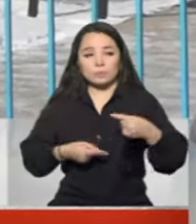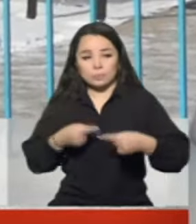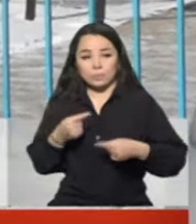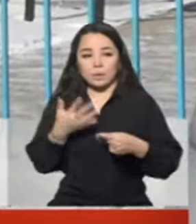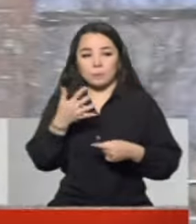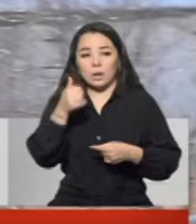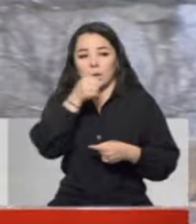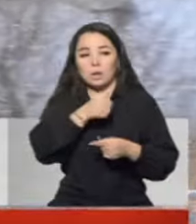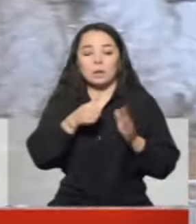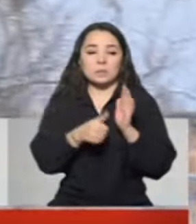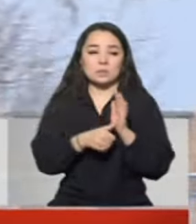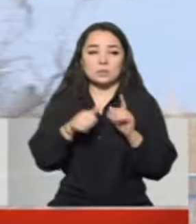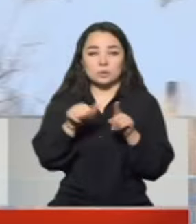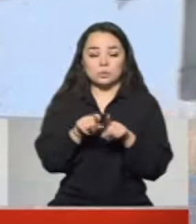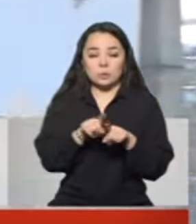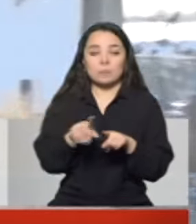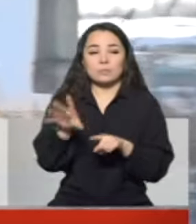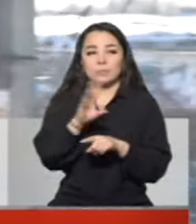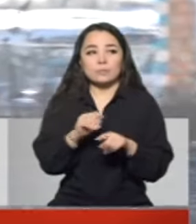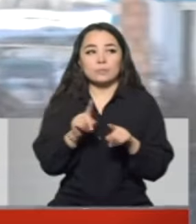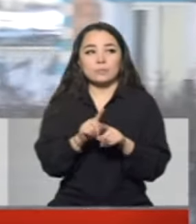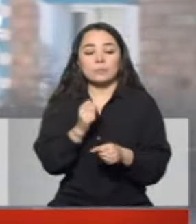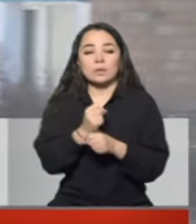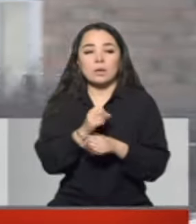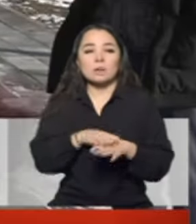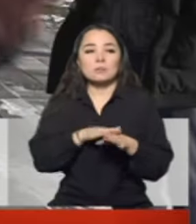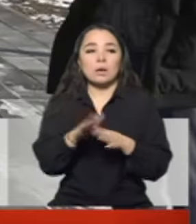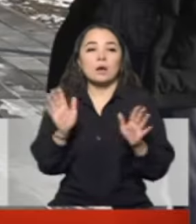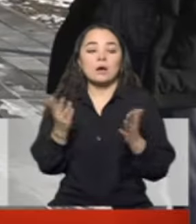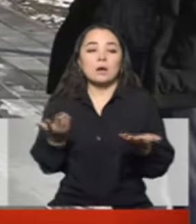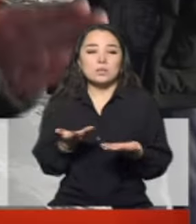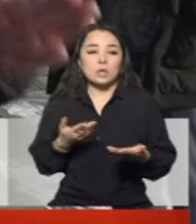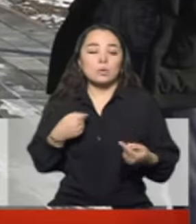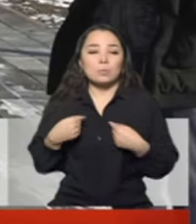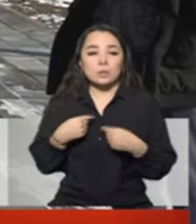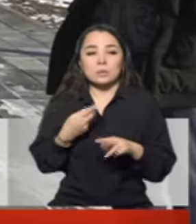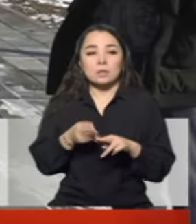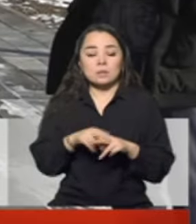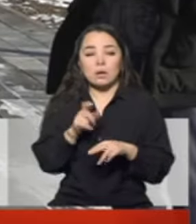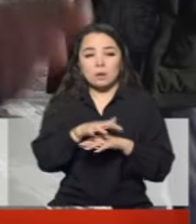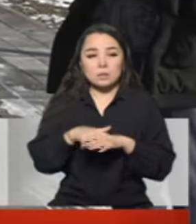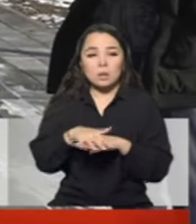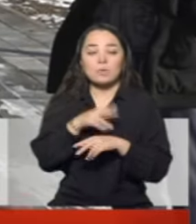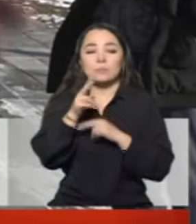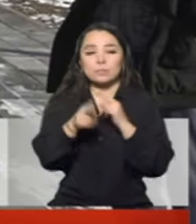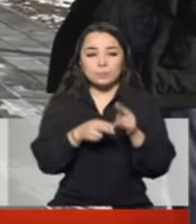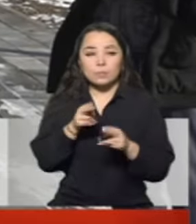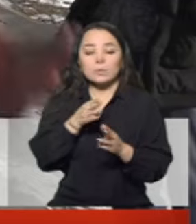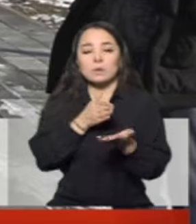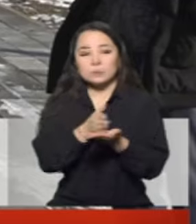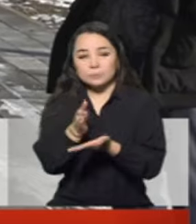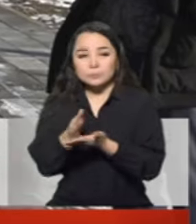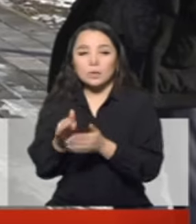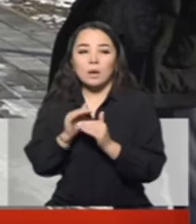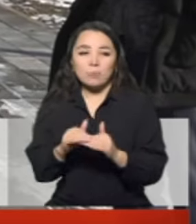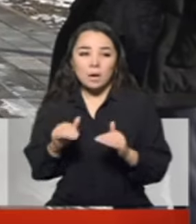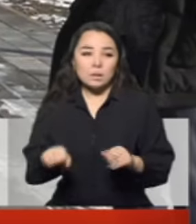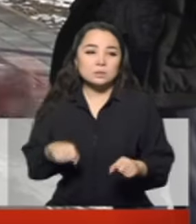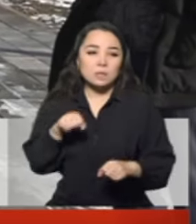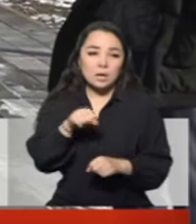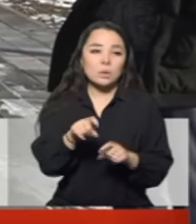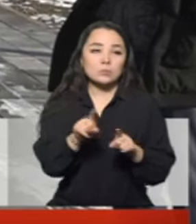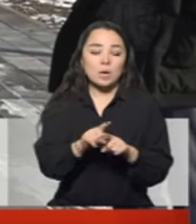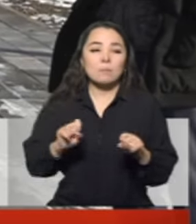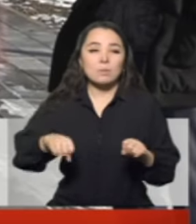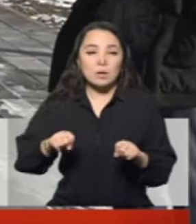жылға дейін бюджеттің ақшасы ауылға болмаса халық күн көреді. Халық бәрі ниетті, жүгірді. Тамағына дейін апарды. Бала шағасымен,